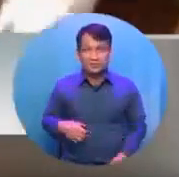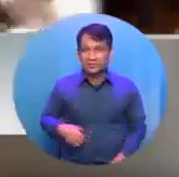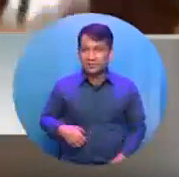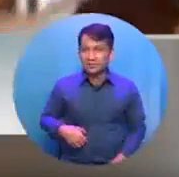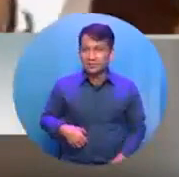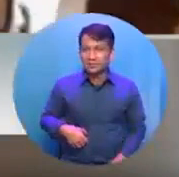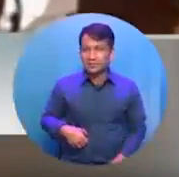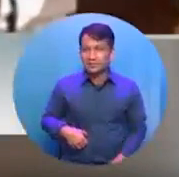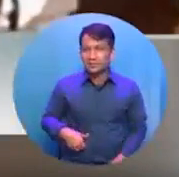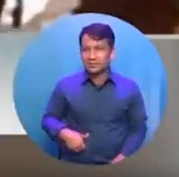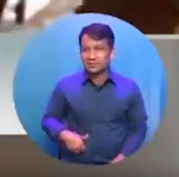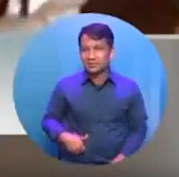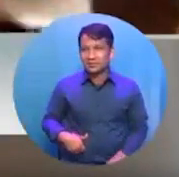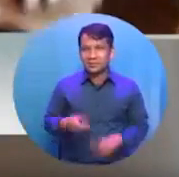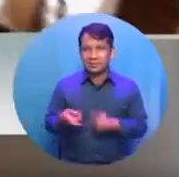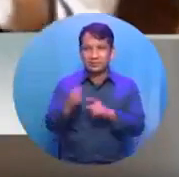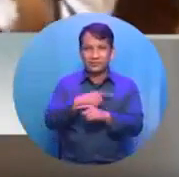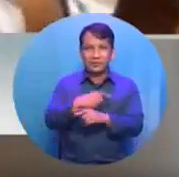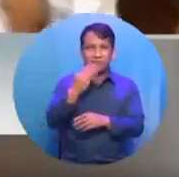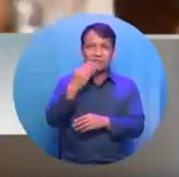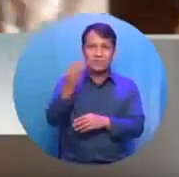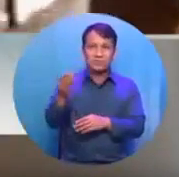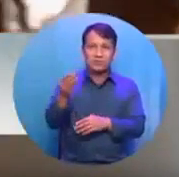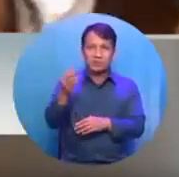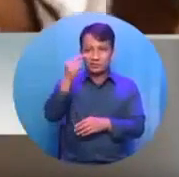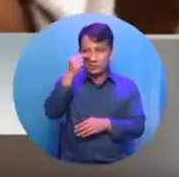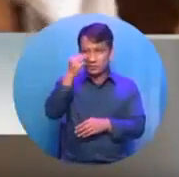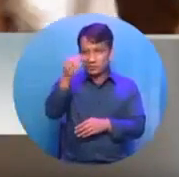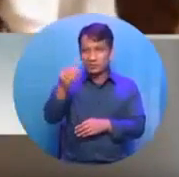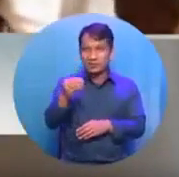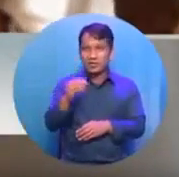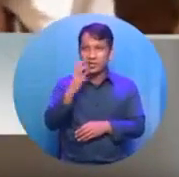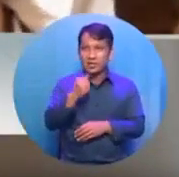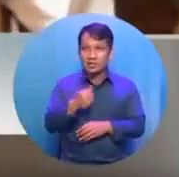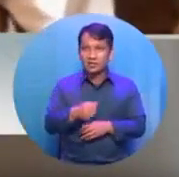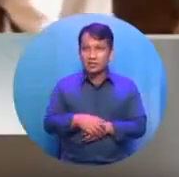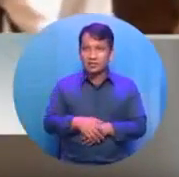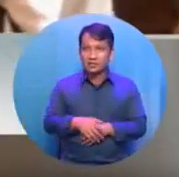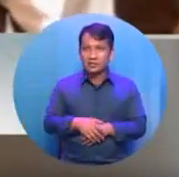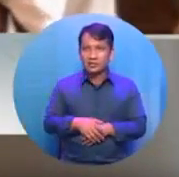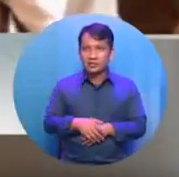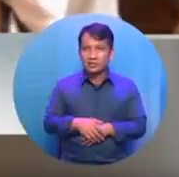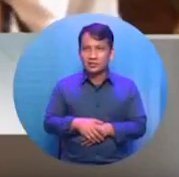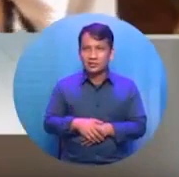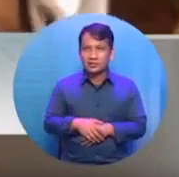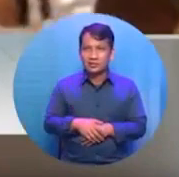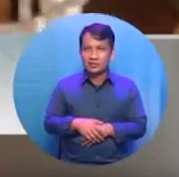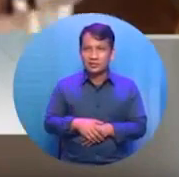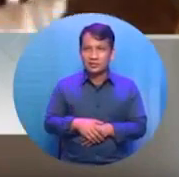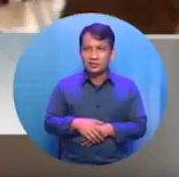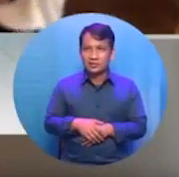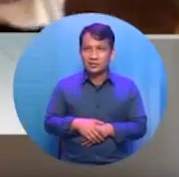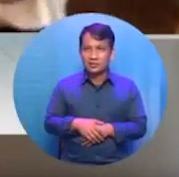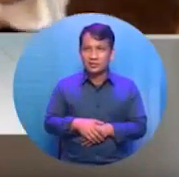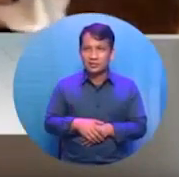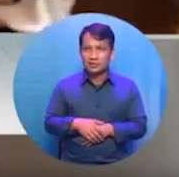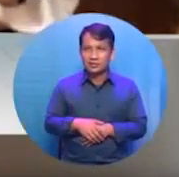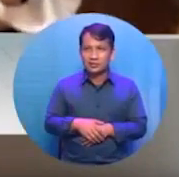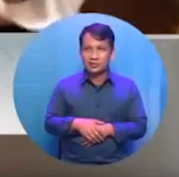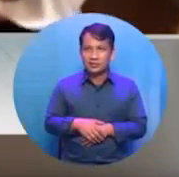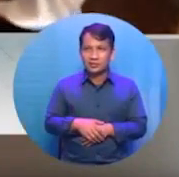Wow! From Bacolod, Negros Occidental. Sinong panganay sa inyo? Taas kamay? Aba!